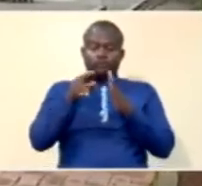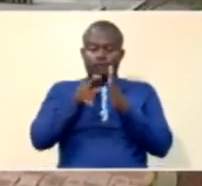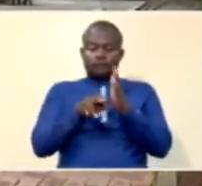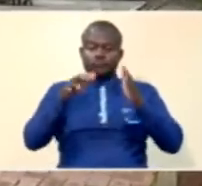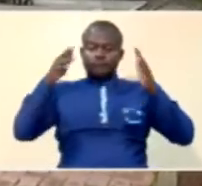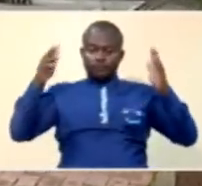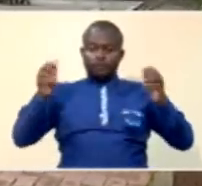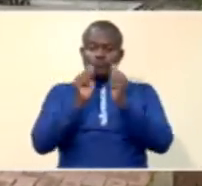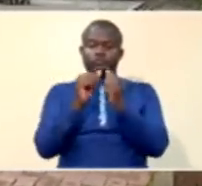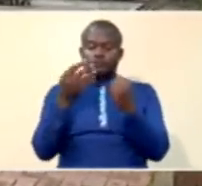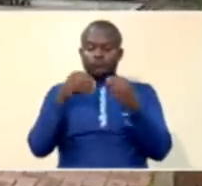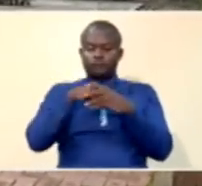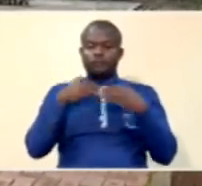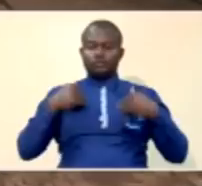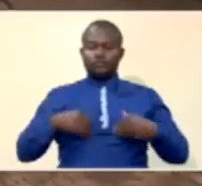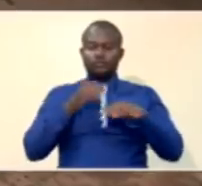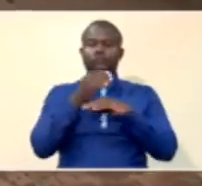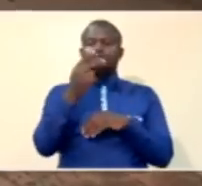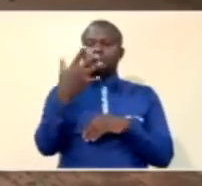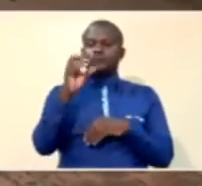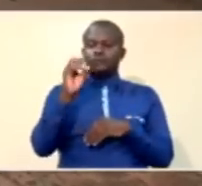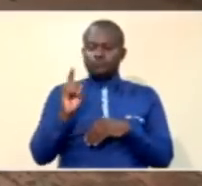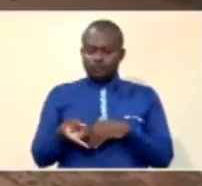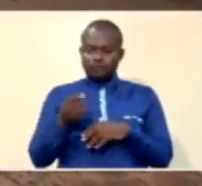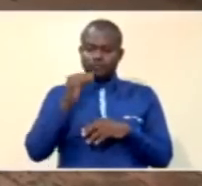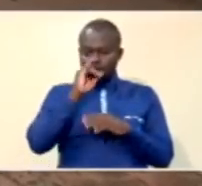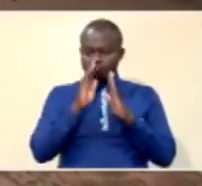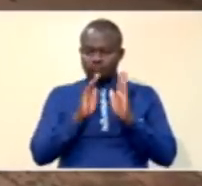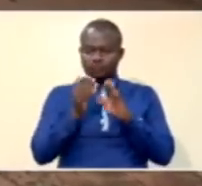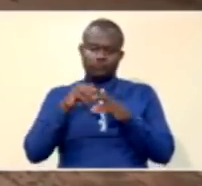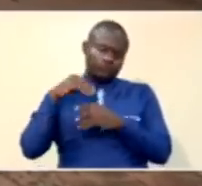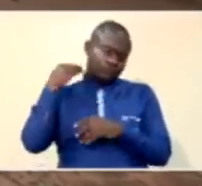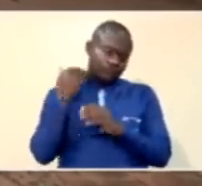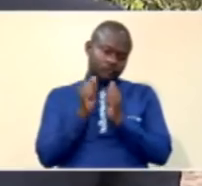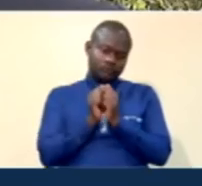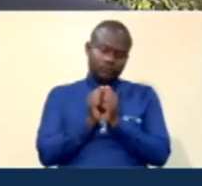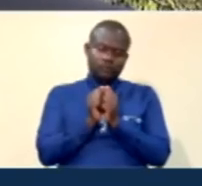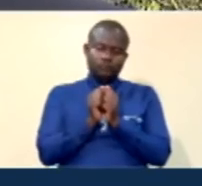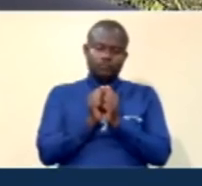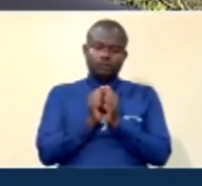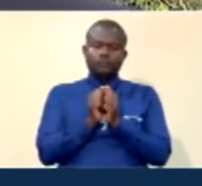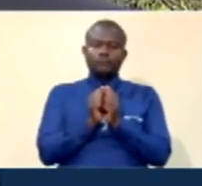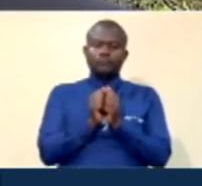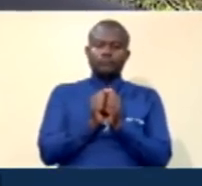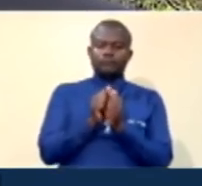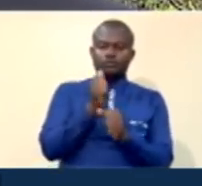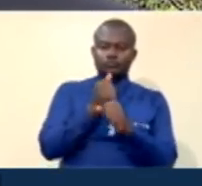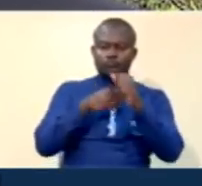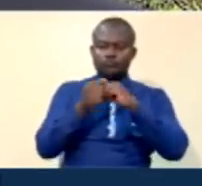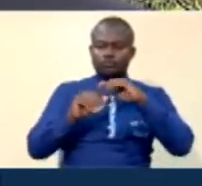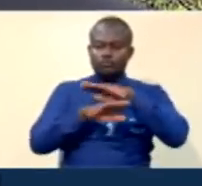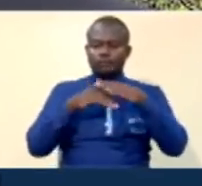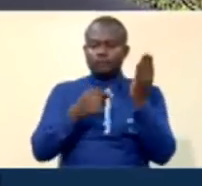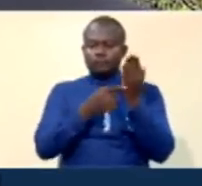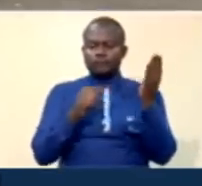14 ziruhukiyemo imibiri irenga 150,000 y'Abatutsi bishwe muri Jenoside. Ikigo HS Rwanda gikora mu birebana n'ibikorwa remezo